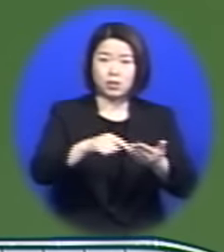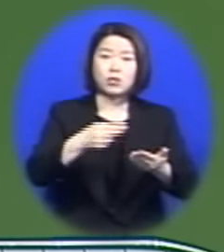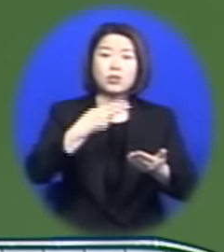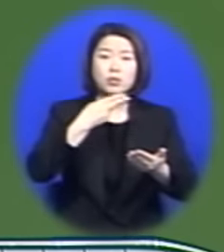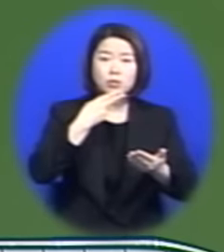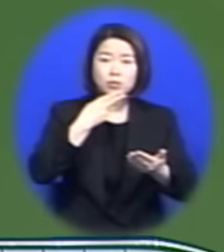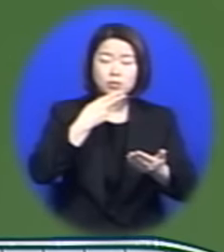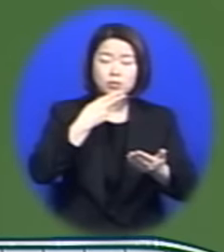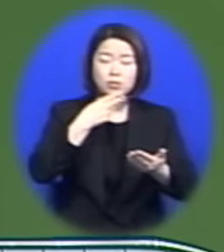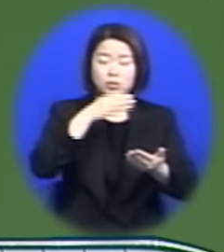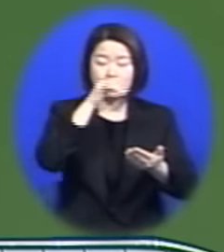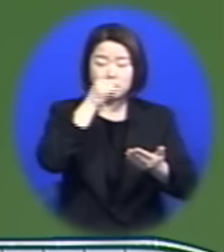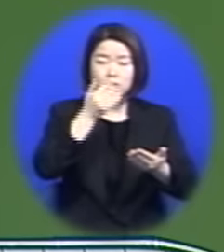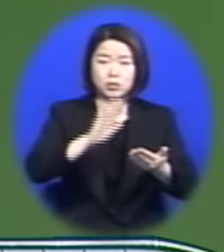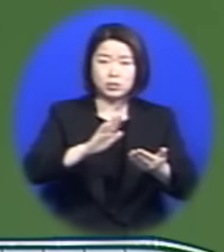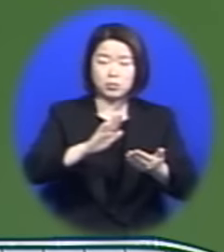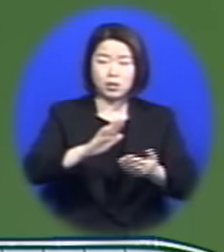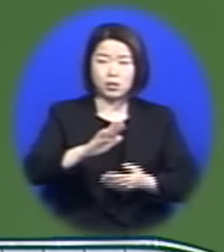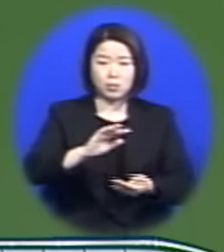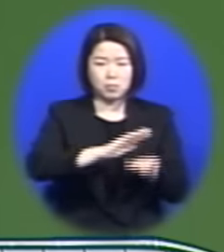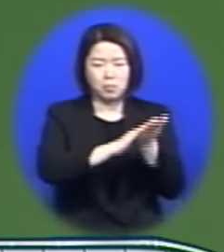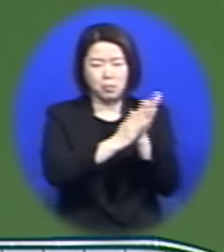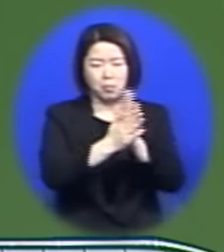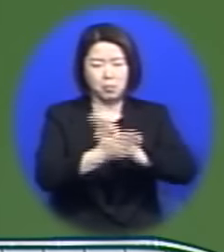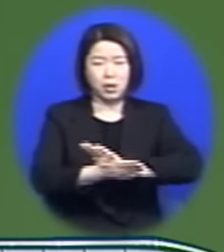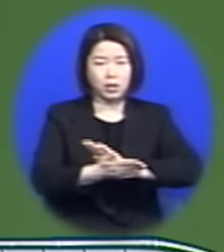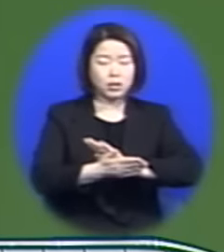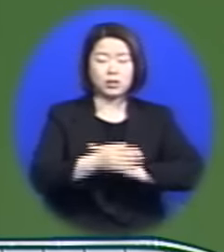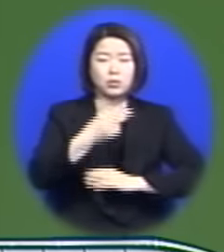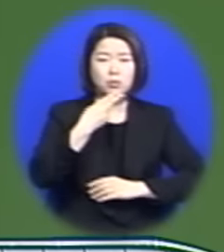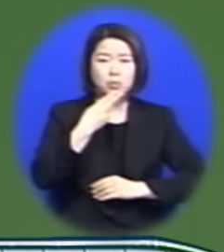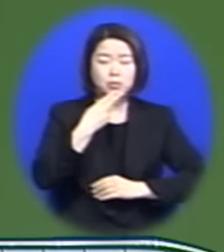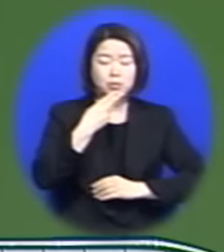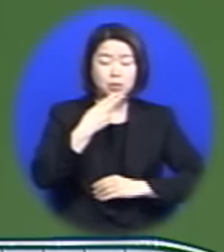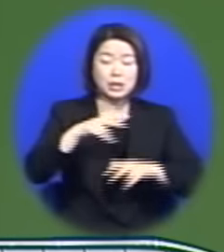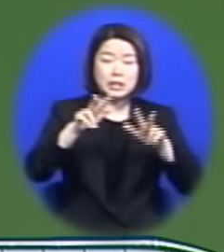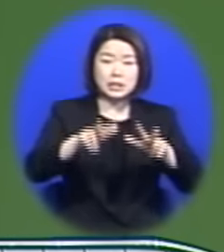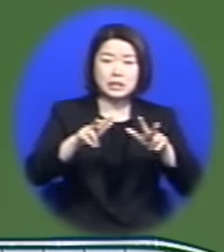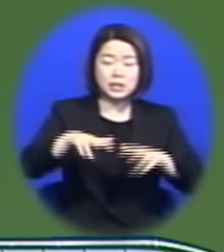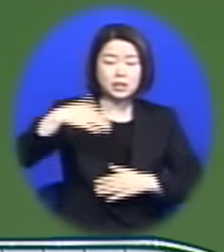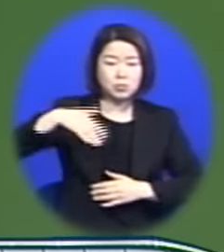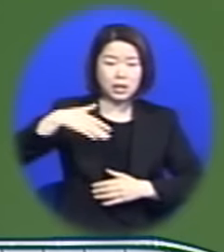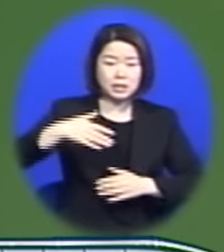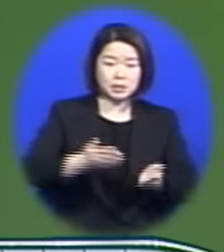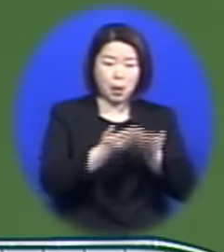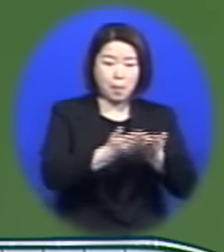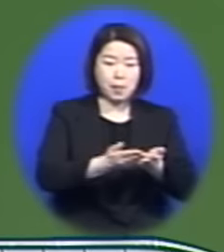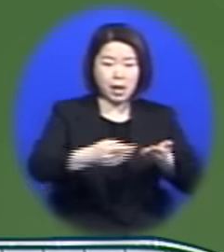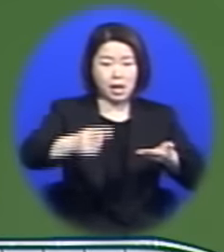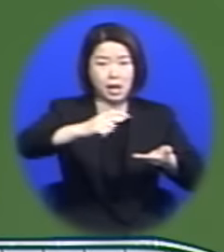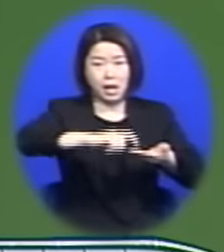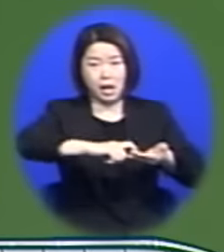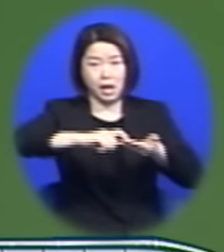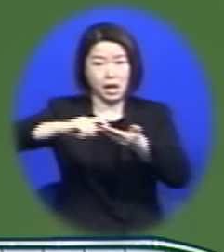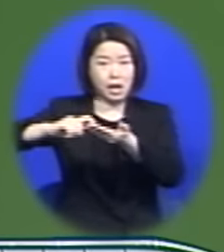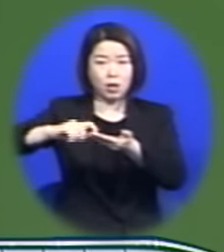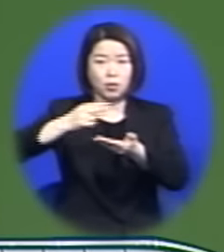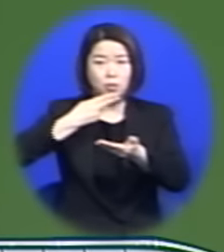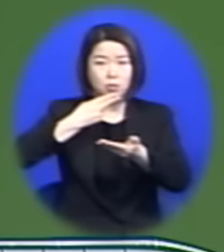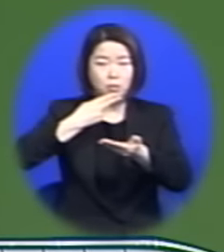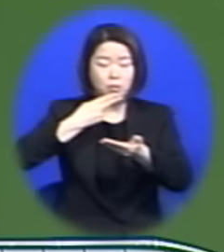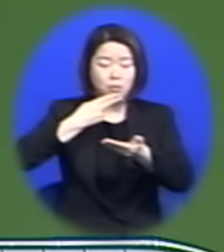같은 확신이 안 듭니다 아직도 선체 인양도 안 되고 또 사고 원인에 대해서도 너무나 의견이